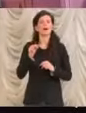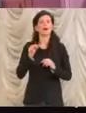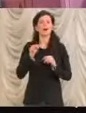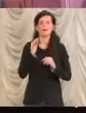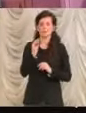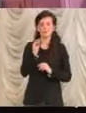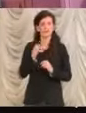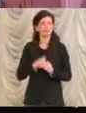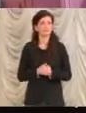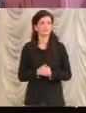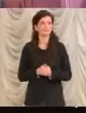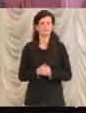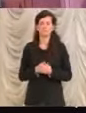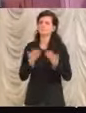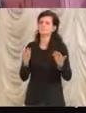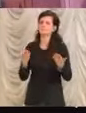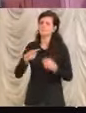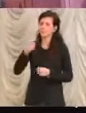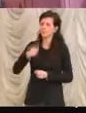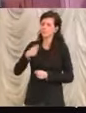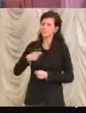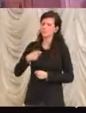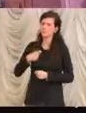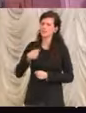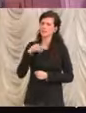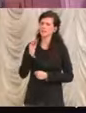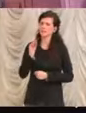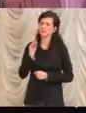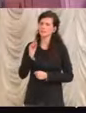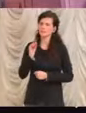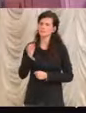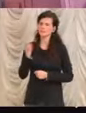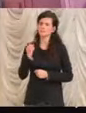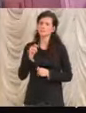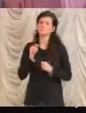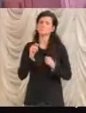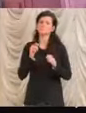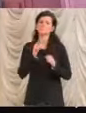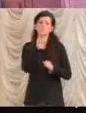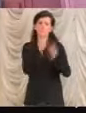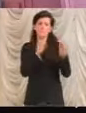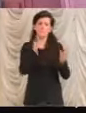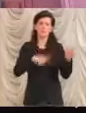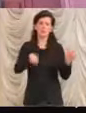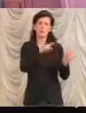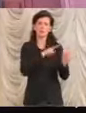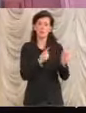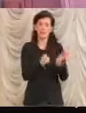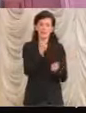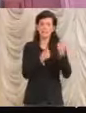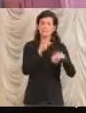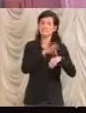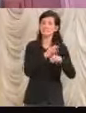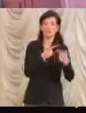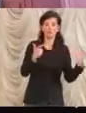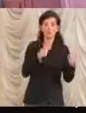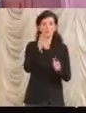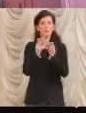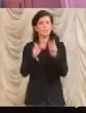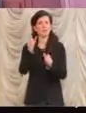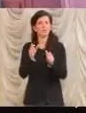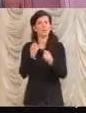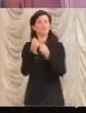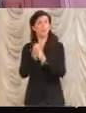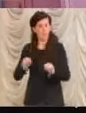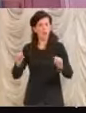ritiene possibile contribuire ancora di tutto o asintomatiche di tornare alle proprie